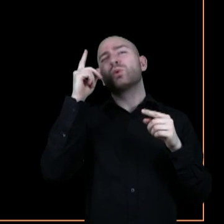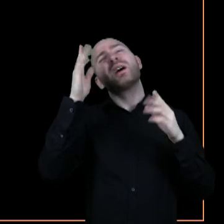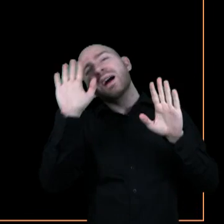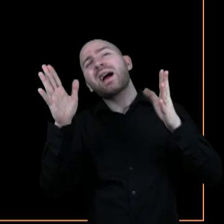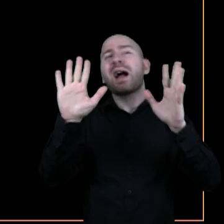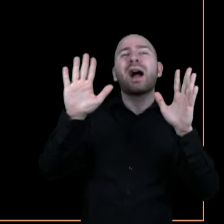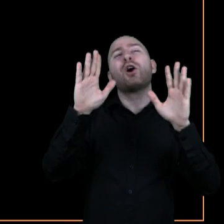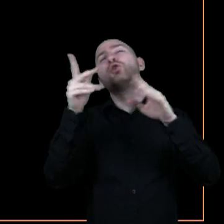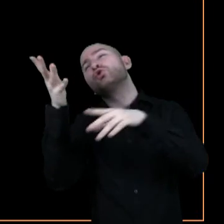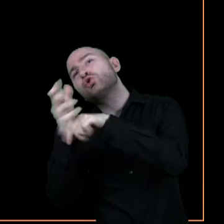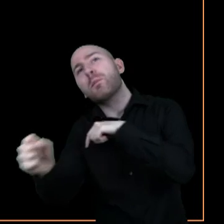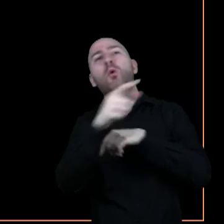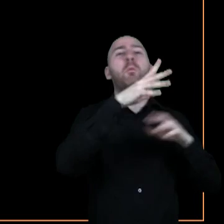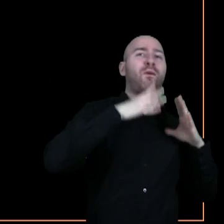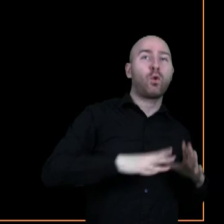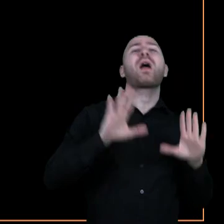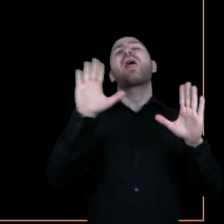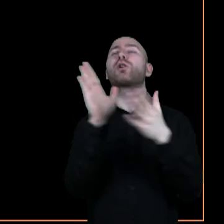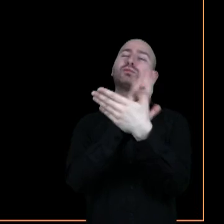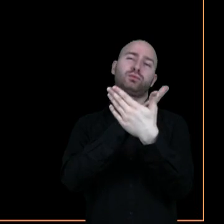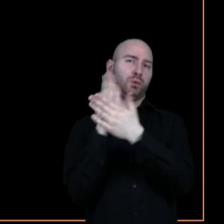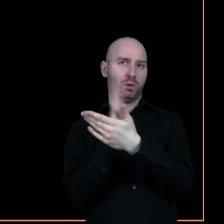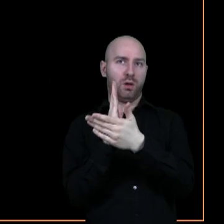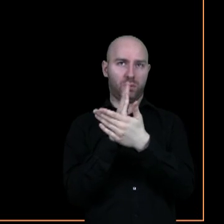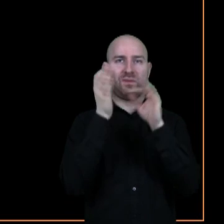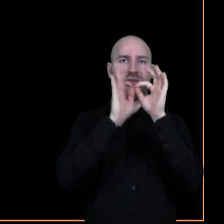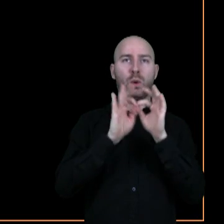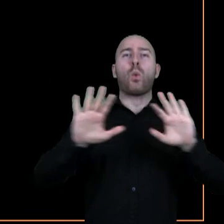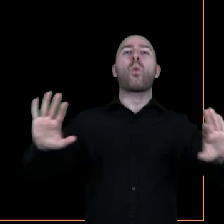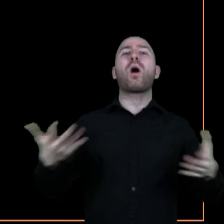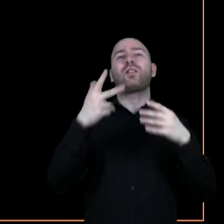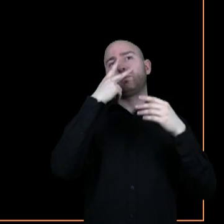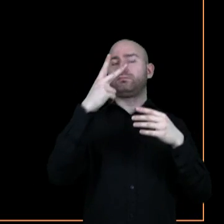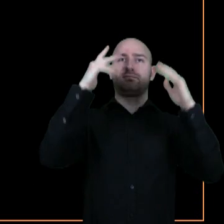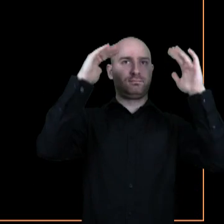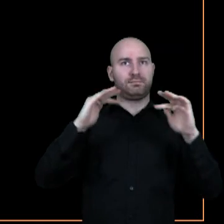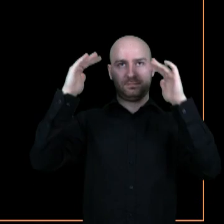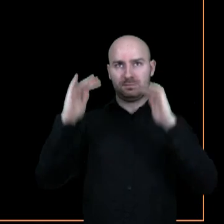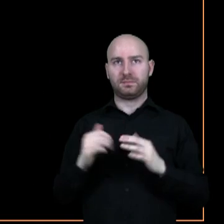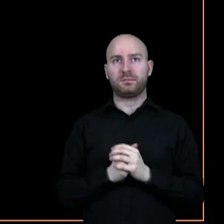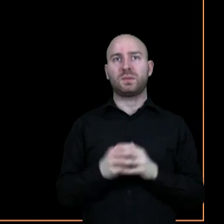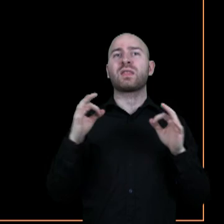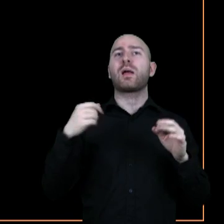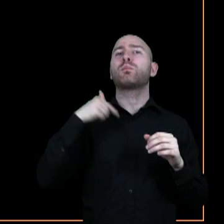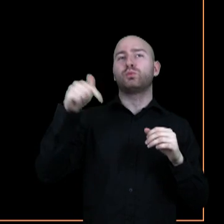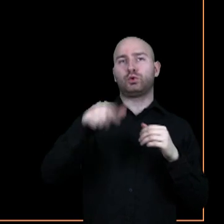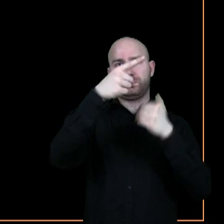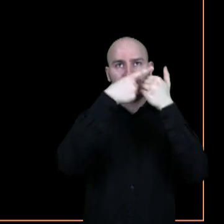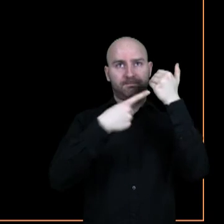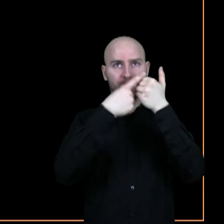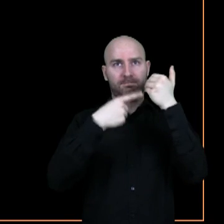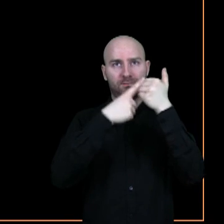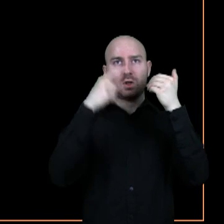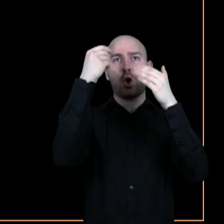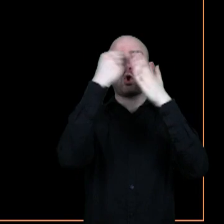pracy, bo niektórzy piszą lepsze linijki kodu niż inni. My jednak tak chcemy mierzyć wydajność programistów. Najpierw muszę